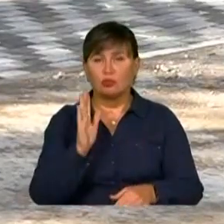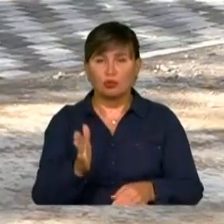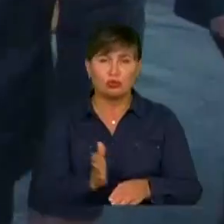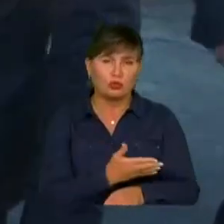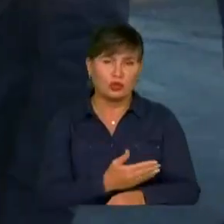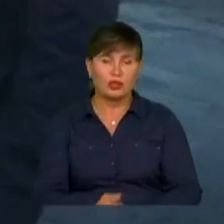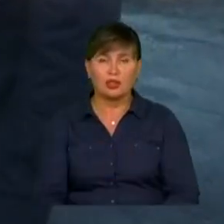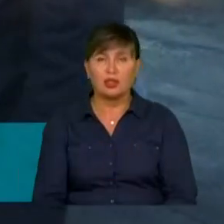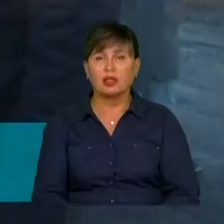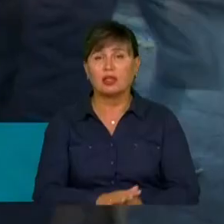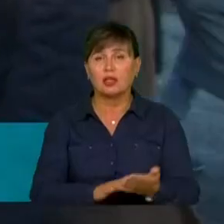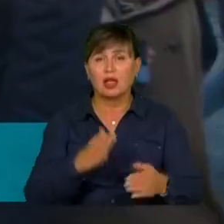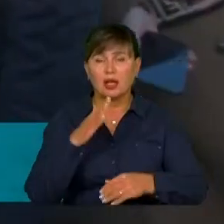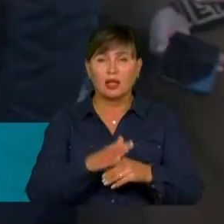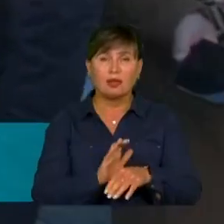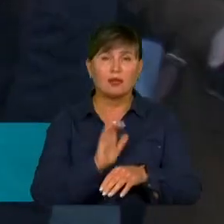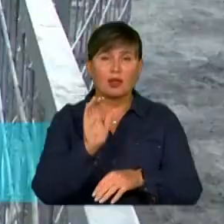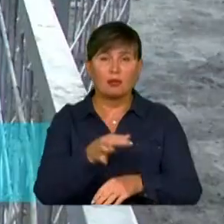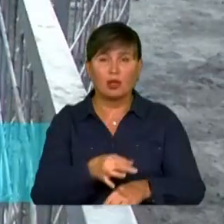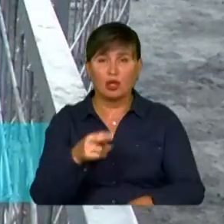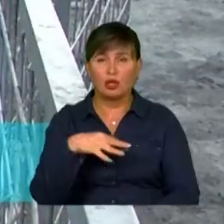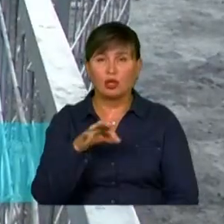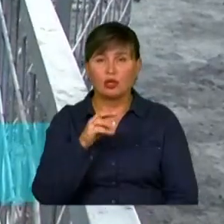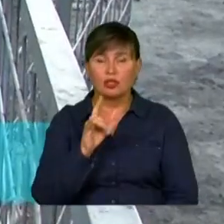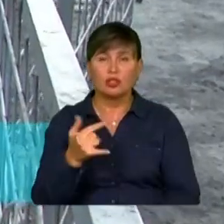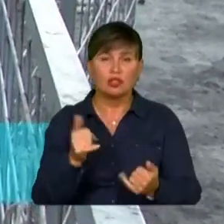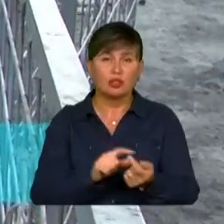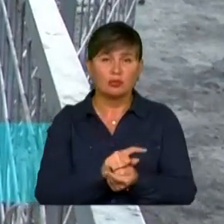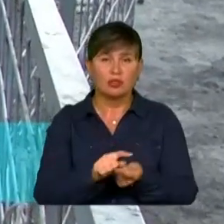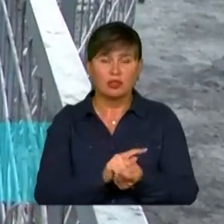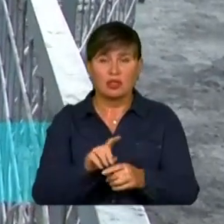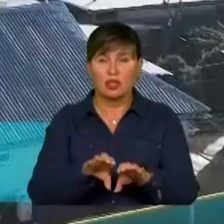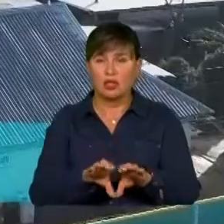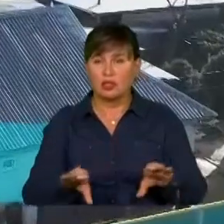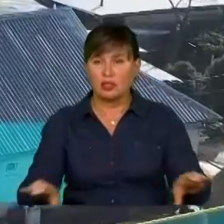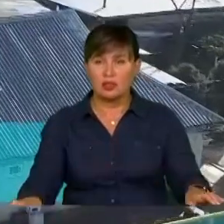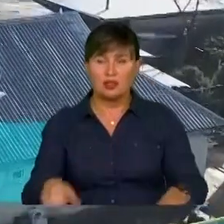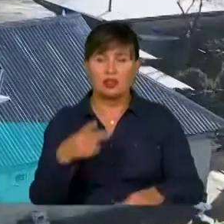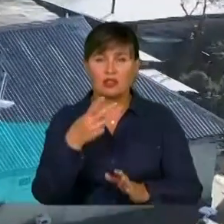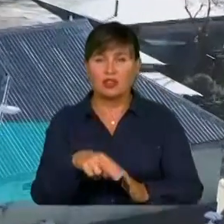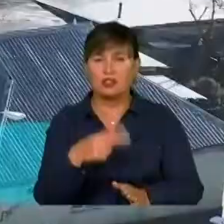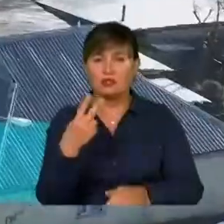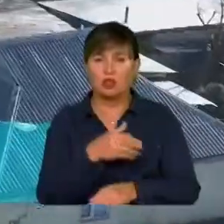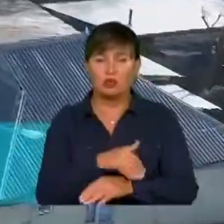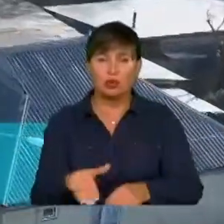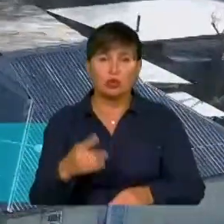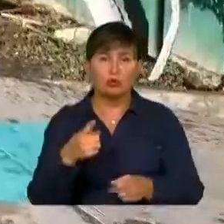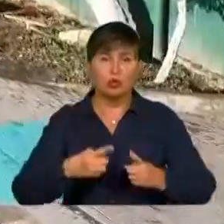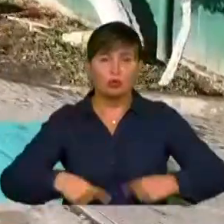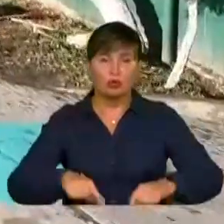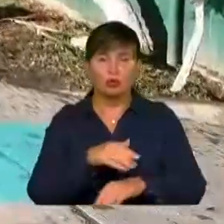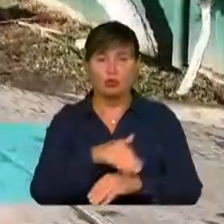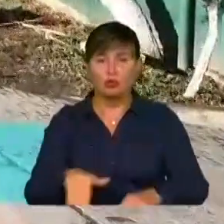устранены будут. Далее аким направился в микрорайон Досток, где сейчас модернизируют канализационные сети на 22 улицах. Первые участки по